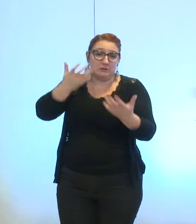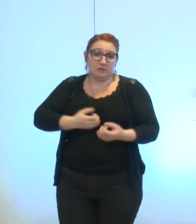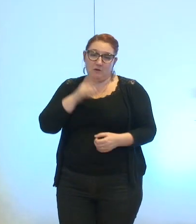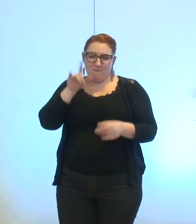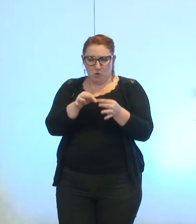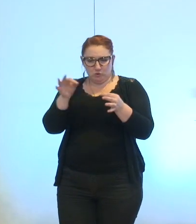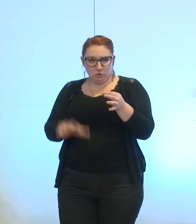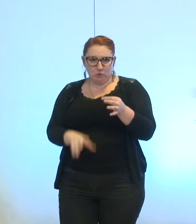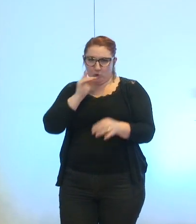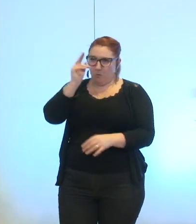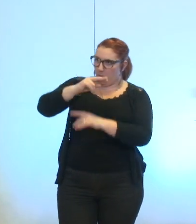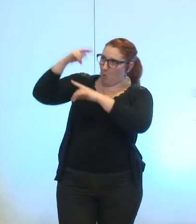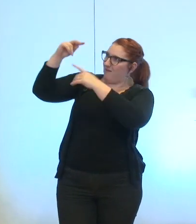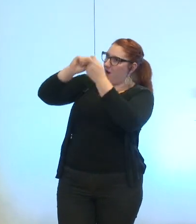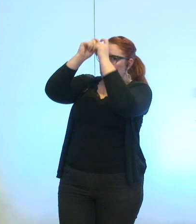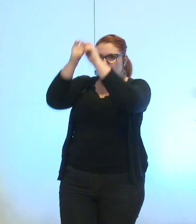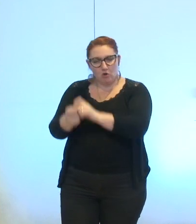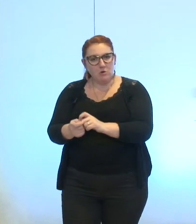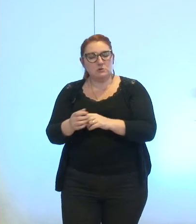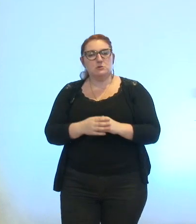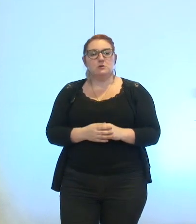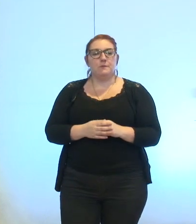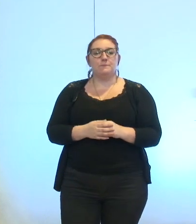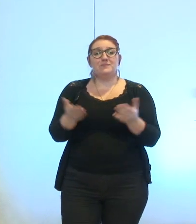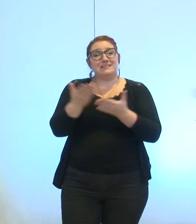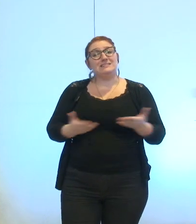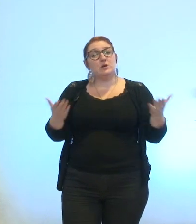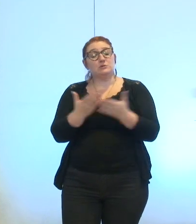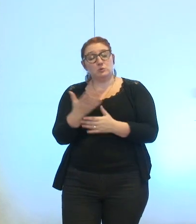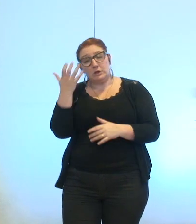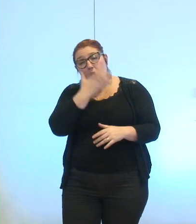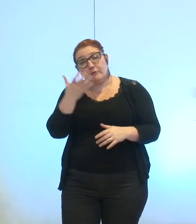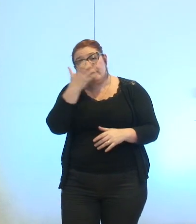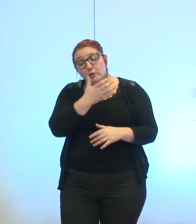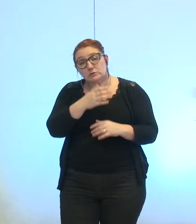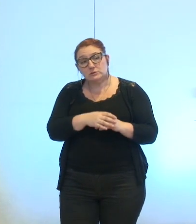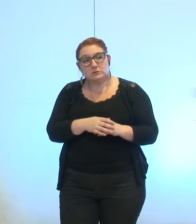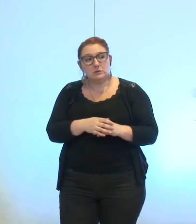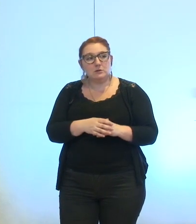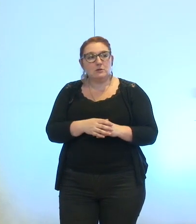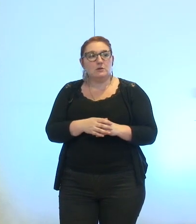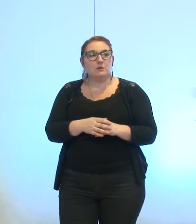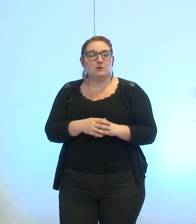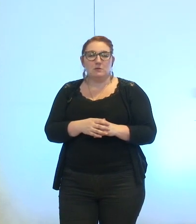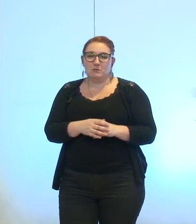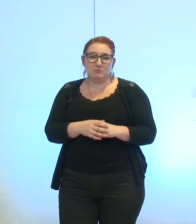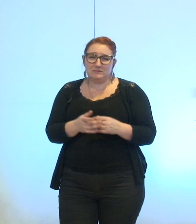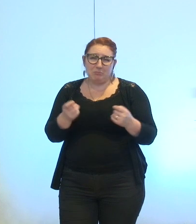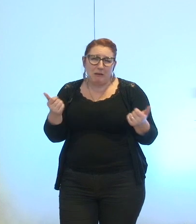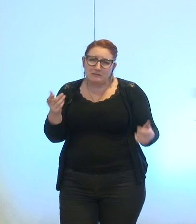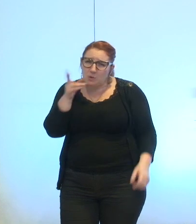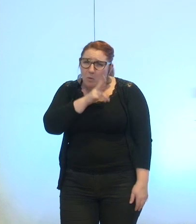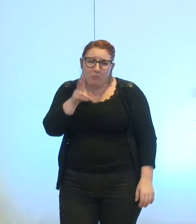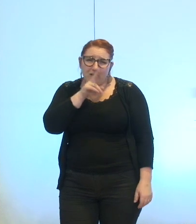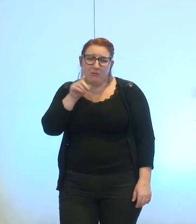des changements de regard si la situation était pas si dramatique cela serait presque comique vous dénoncez à juste